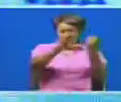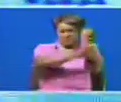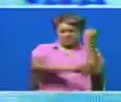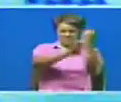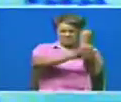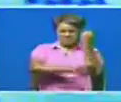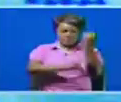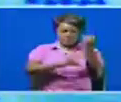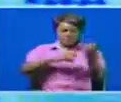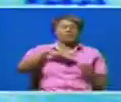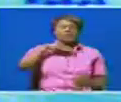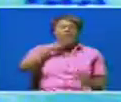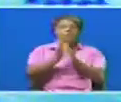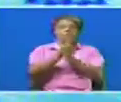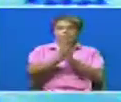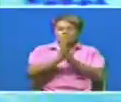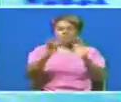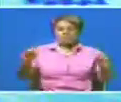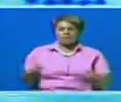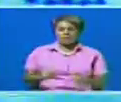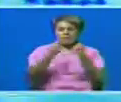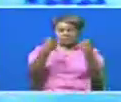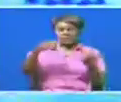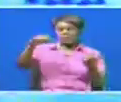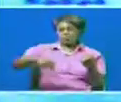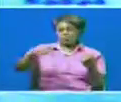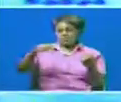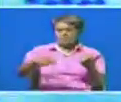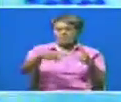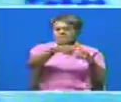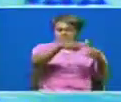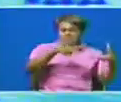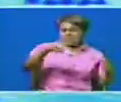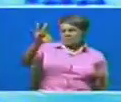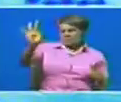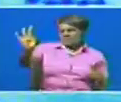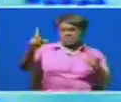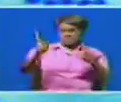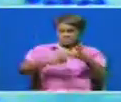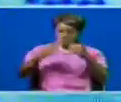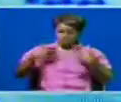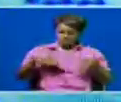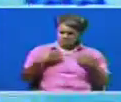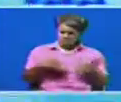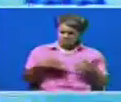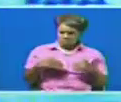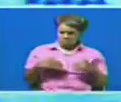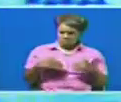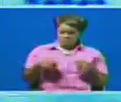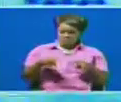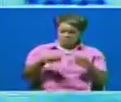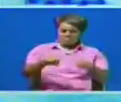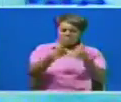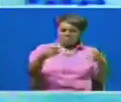Ni kwenye tanzia, ajali eneo la Migaa iliyofanyika usiku wa kuamkia leo na kuwaua watu 36 inaendeleza msururu wa mikosi